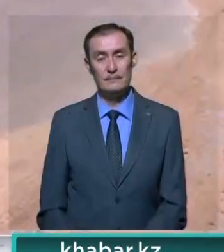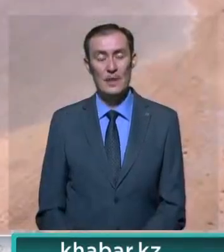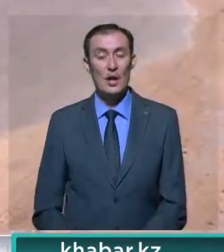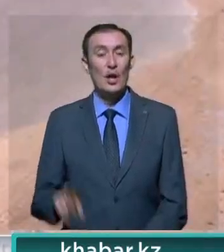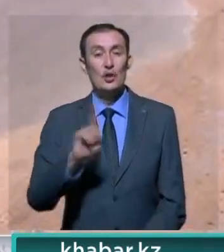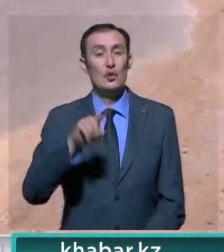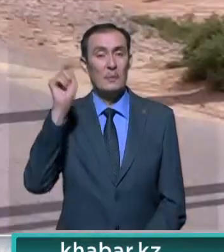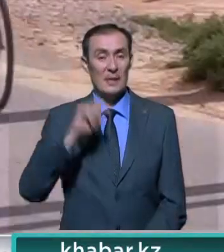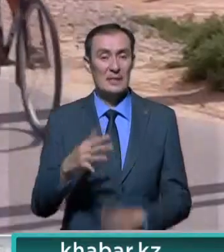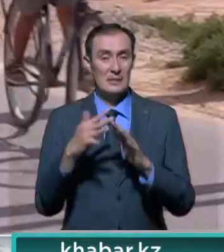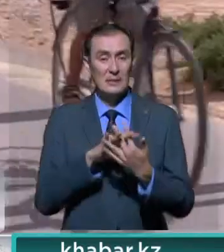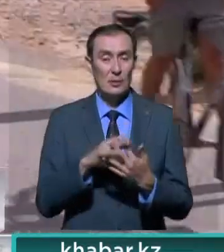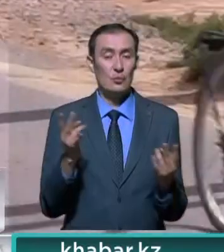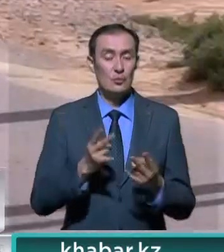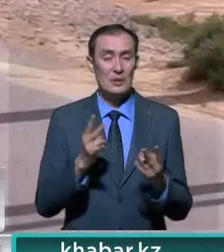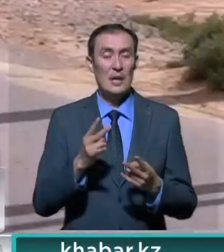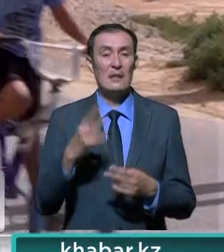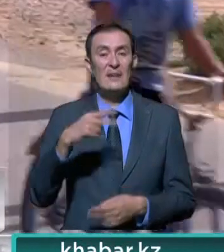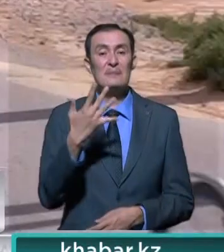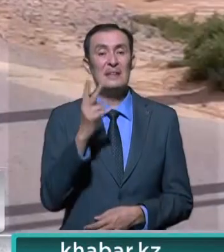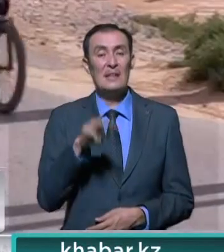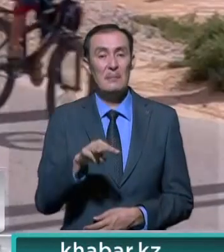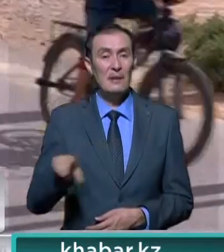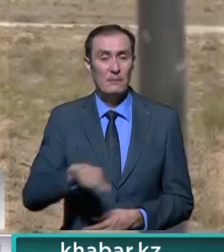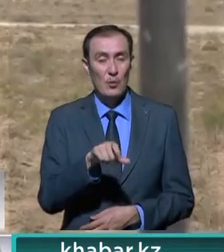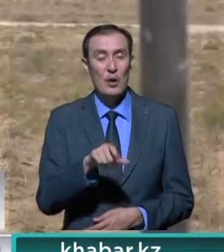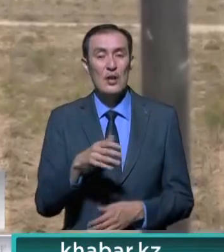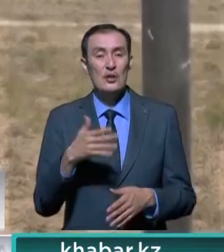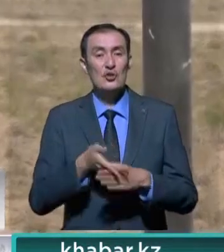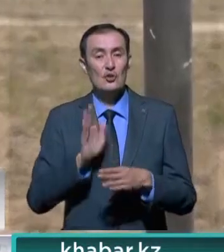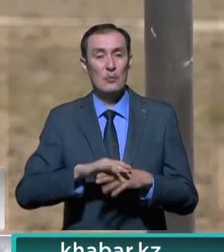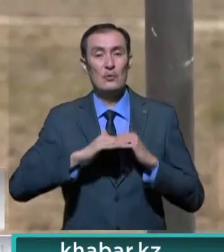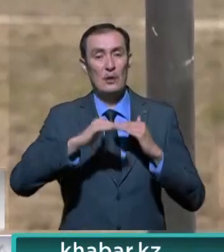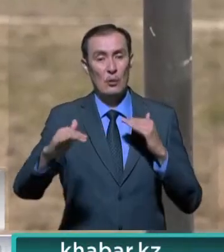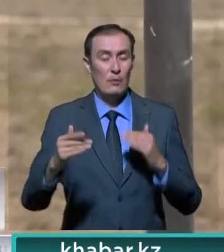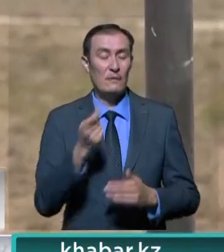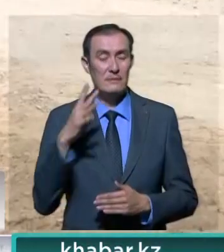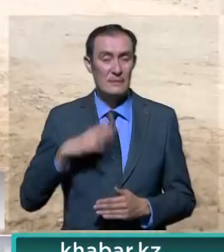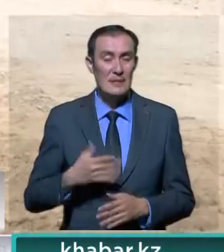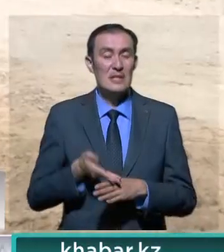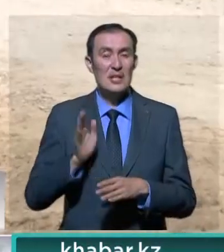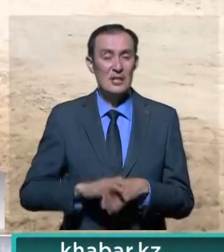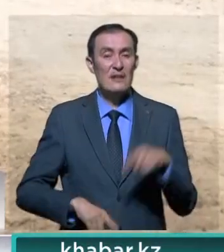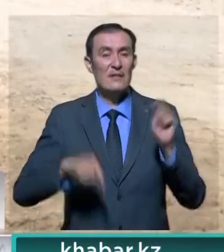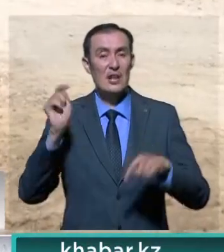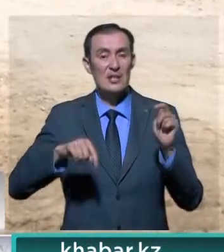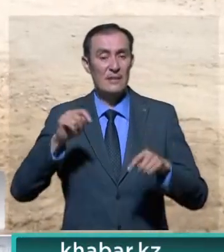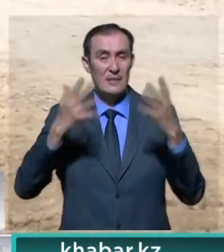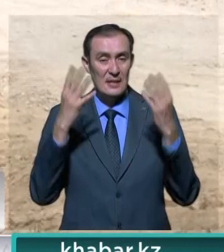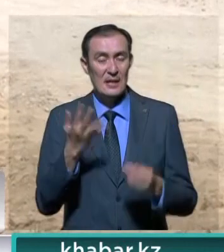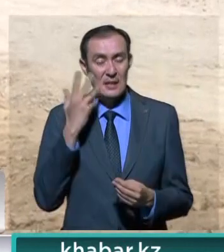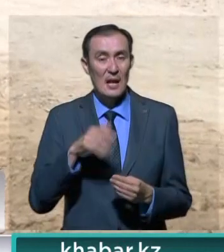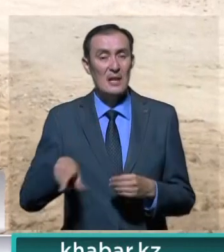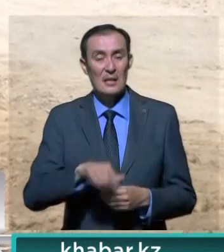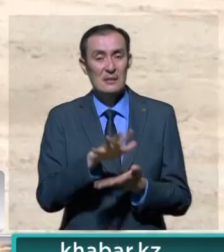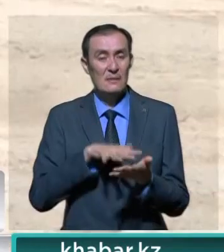Чтобы добраться до села Кызан, нужно преодолеть 25 километров по бездорожью. По словам автовладельцев, сложнее всего в дождливые дни, когда трассу